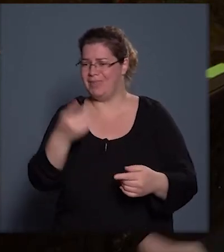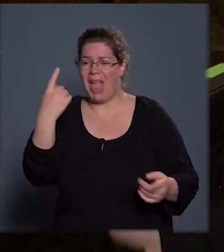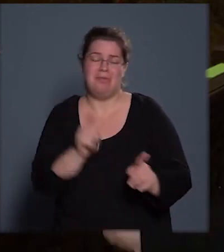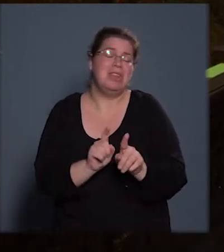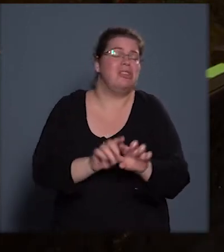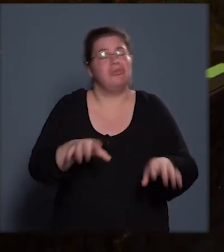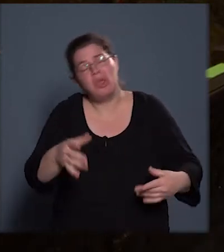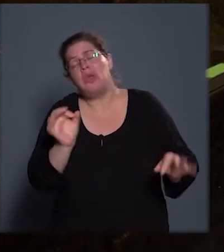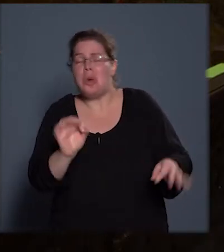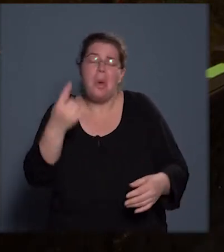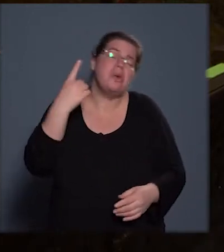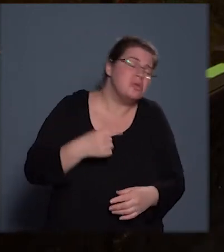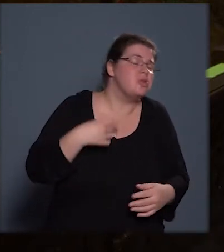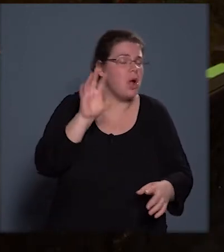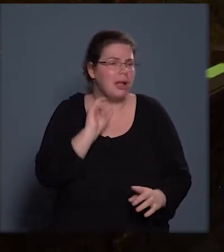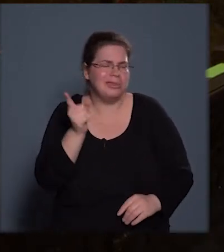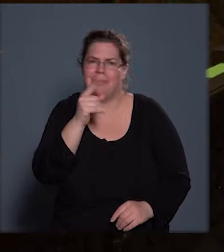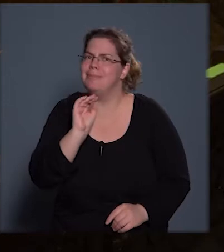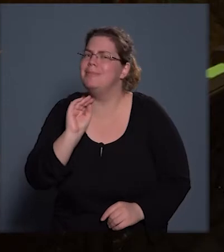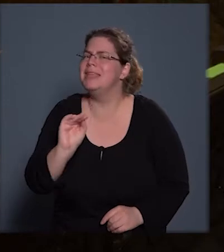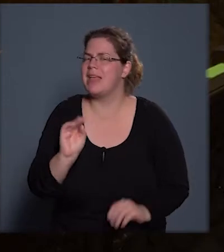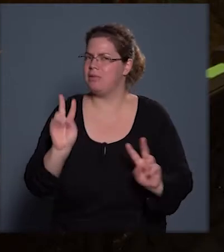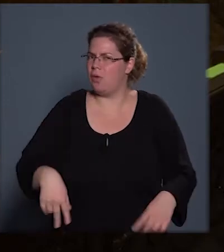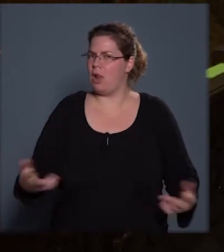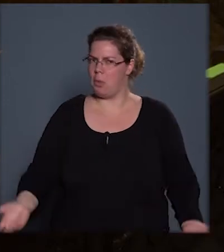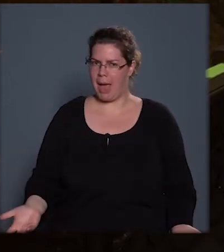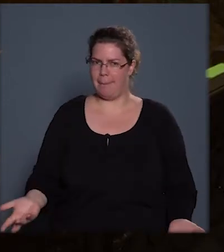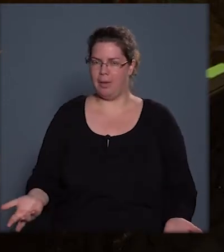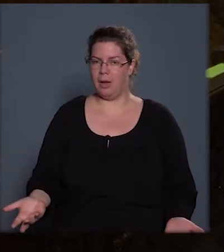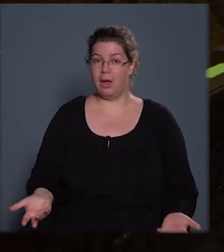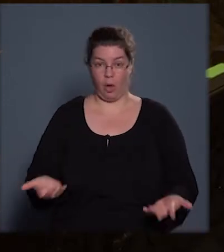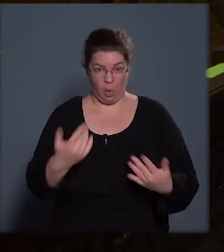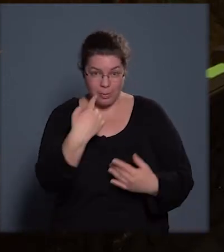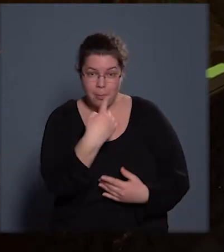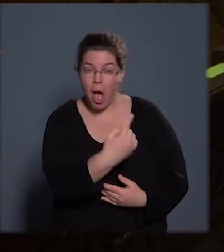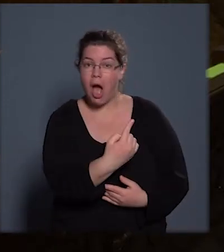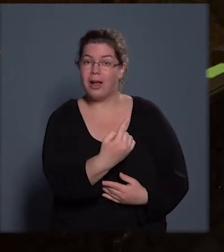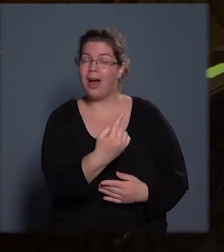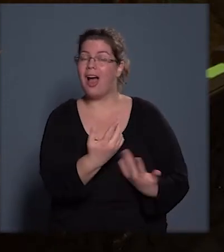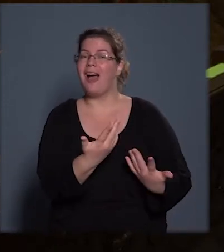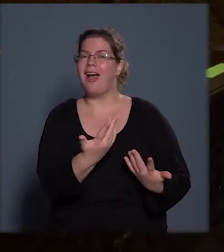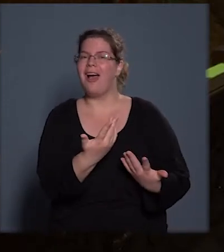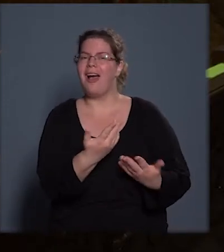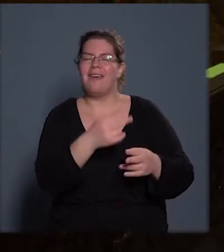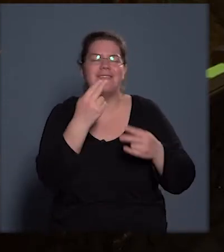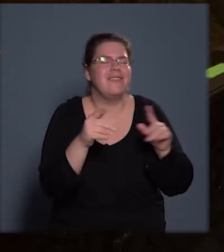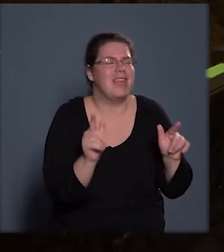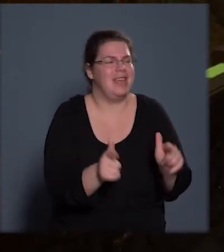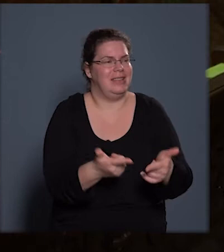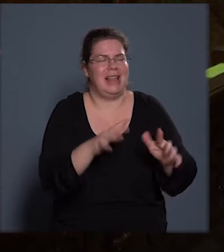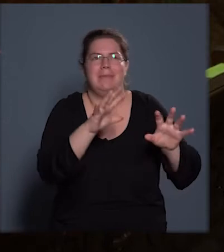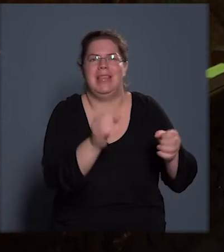jó, hát ezt tudjuk, halljuk, de mit is jelent ez, hogy maga a végtelen